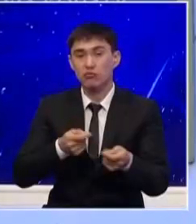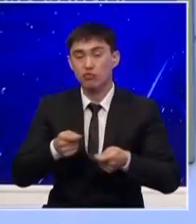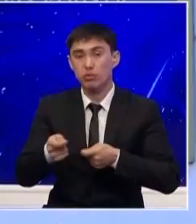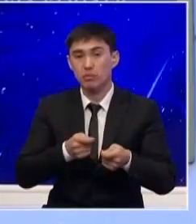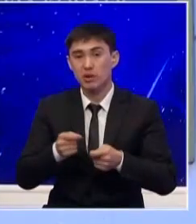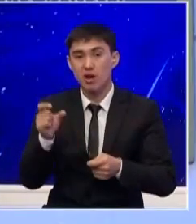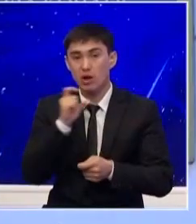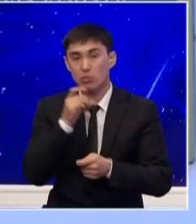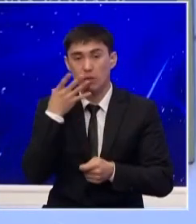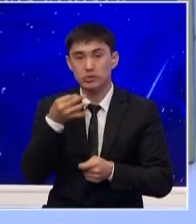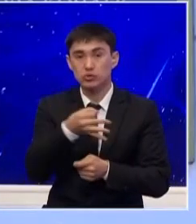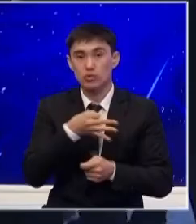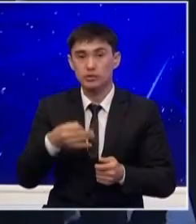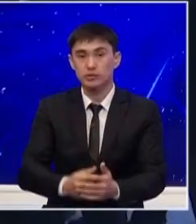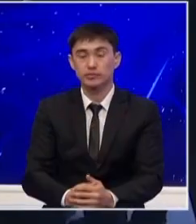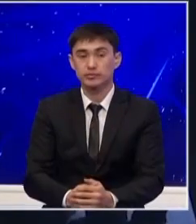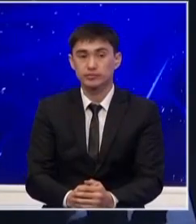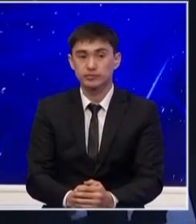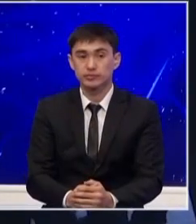Управление экономики Алматинской области.